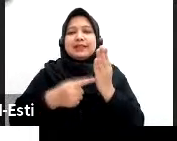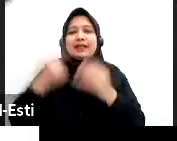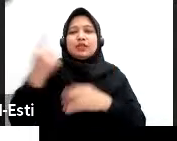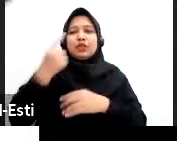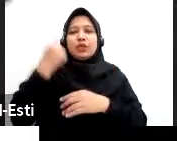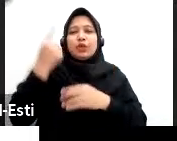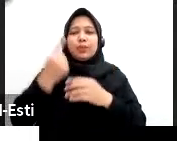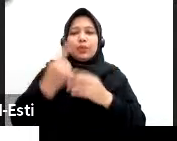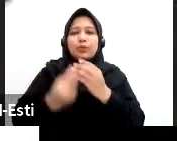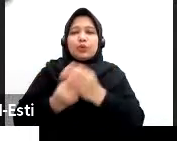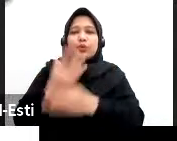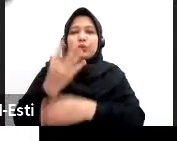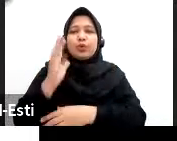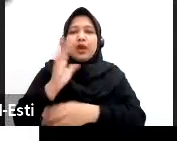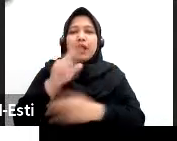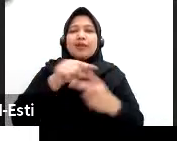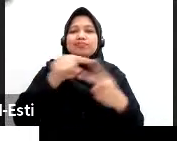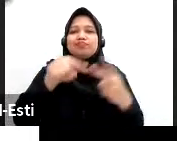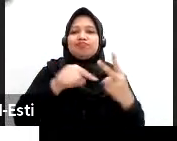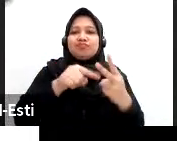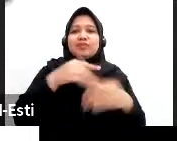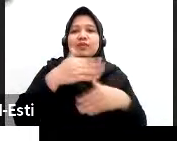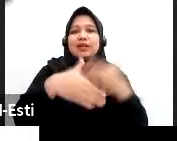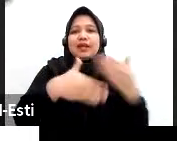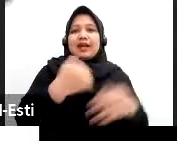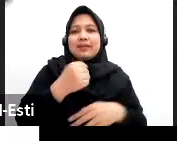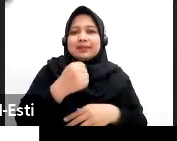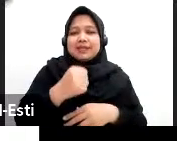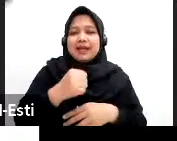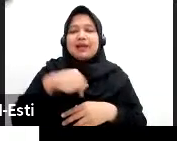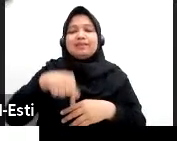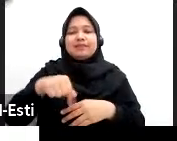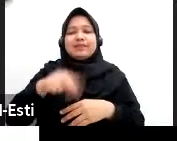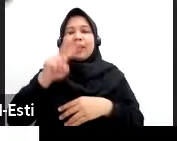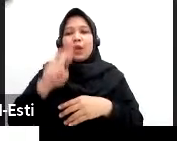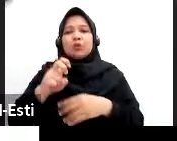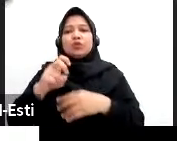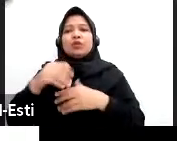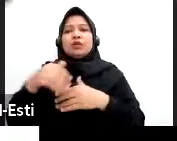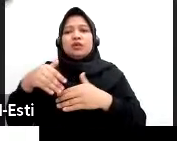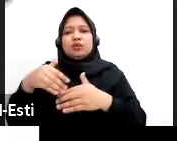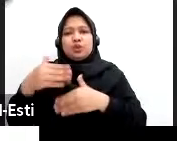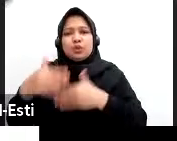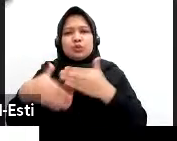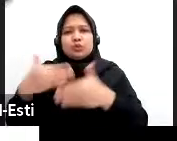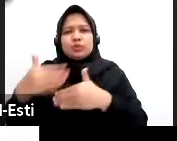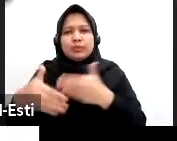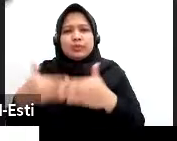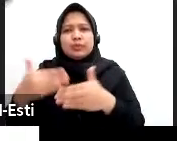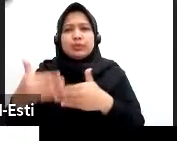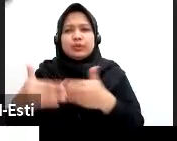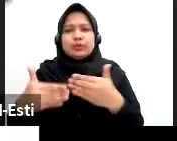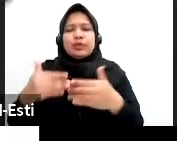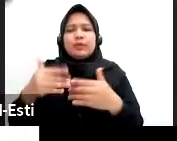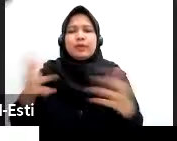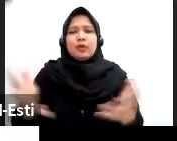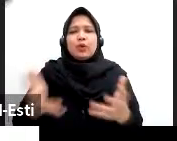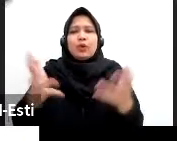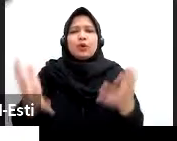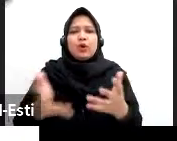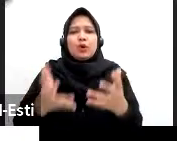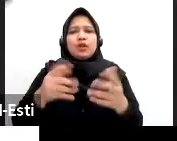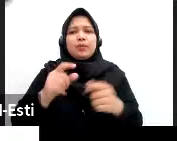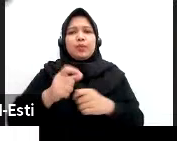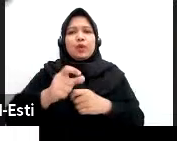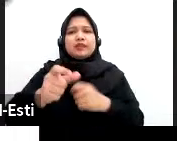dan saya kira dalam hal ini kita harus menyambut terus dan proses digital seharusnya umum bagaimana mendorong digitalisasi